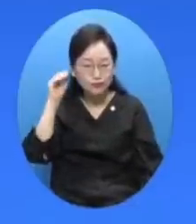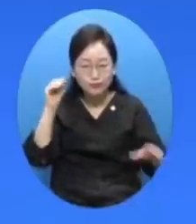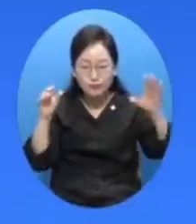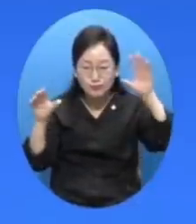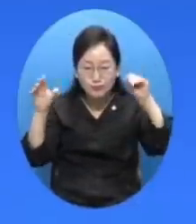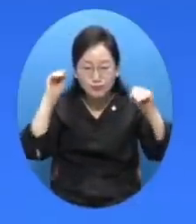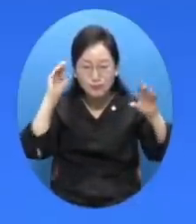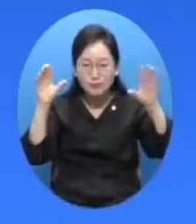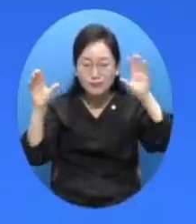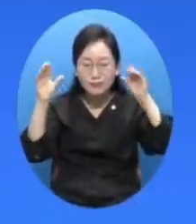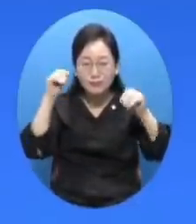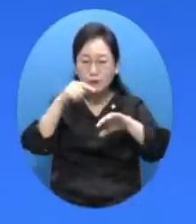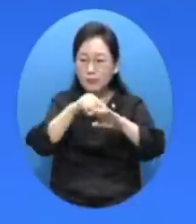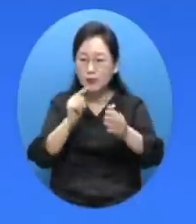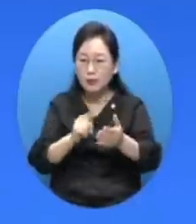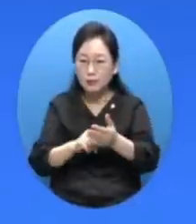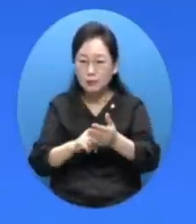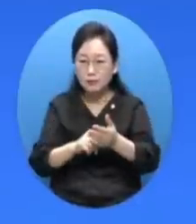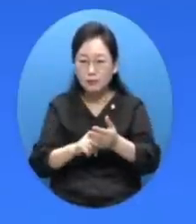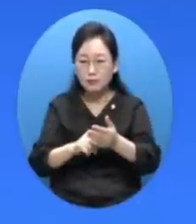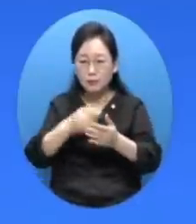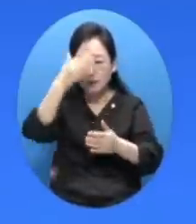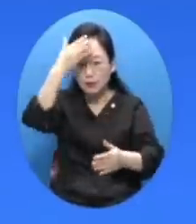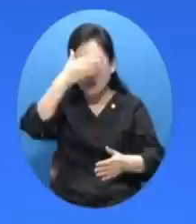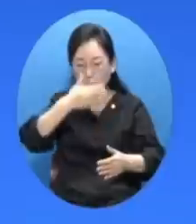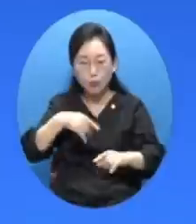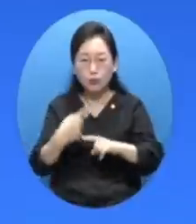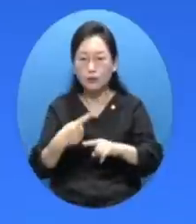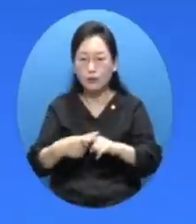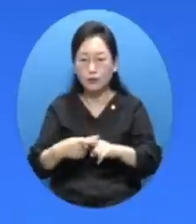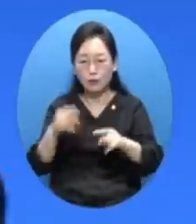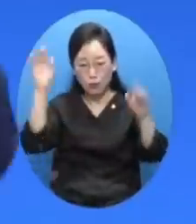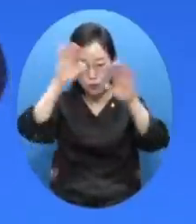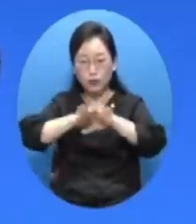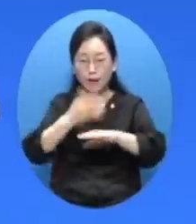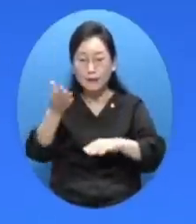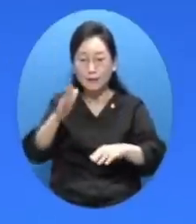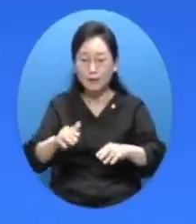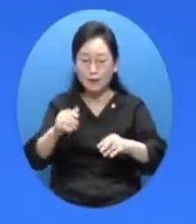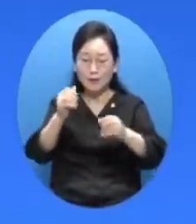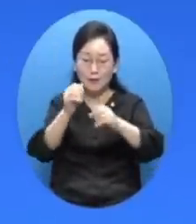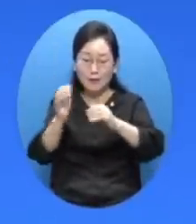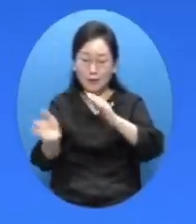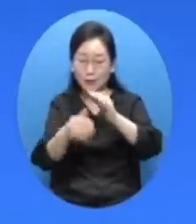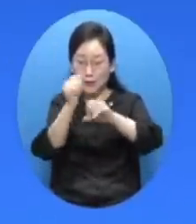소리들이 우리 마음을 어둡게 합니다. 그런데 광야로 가면 그런 소리가 안 들립니다.